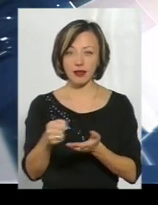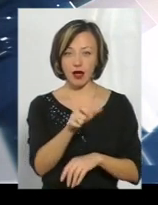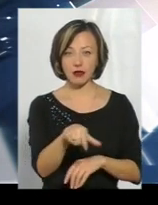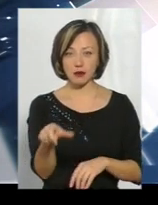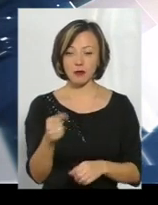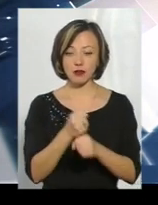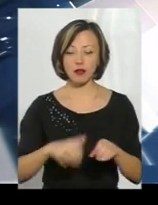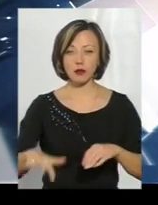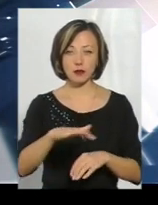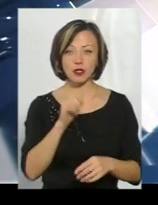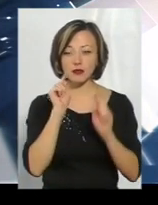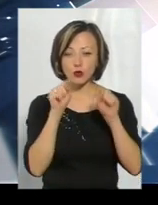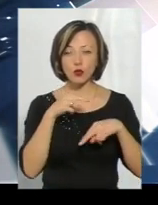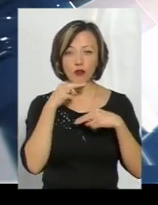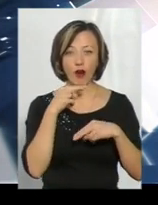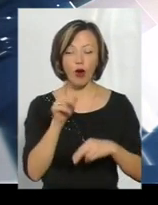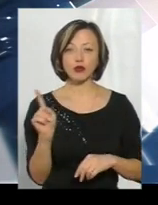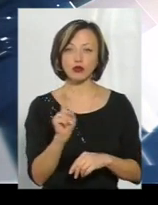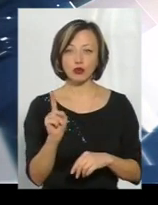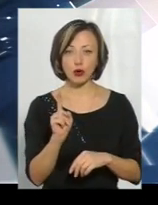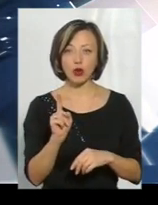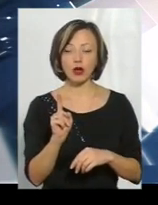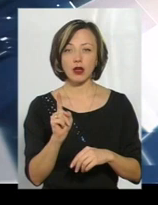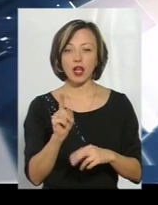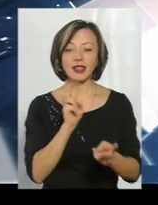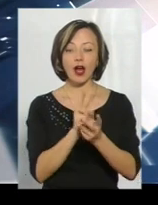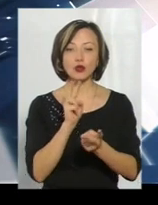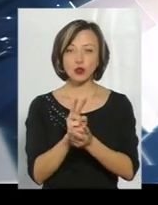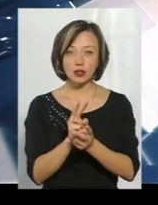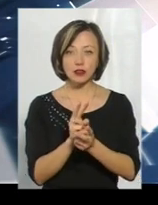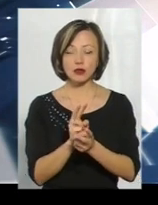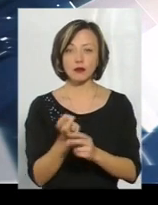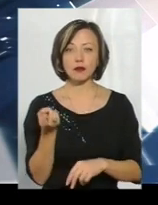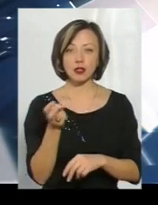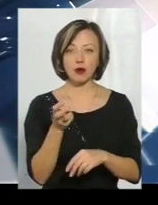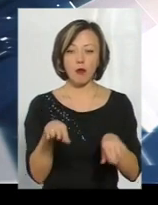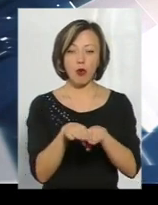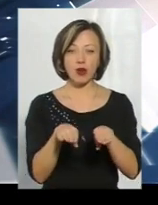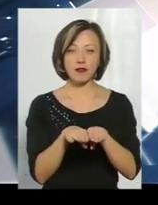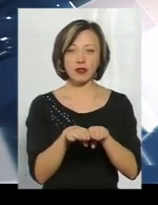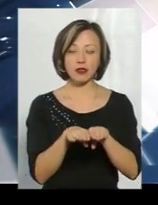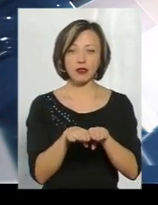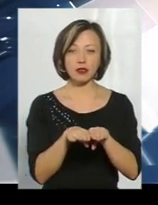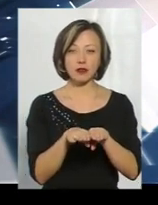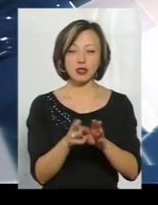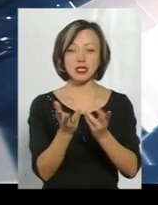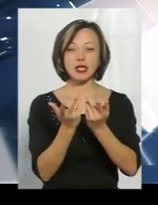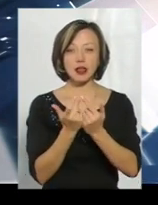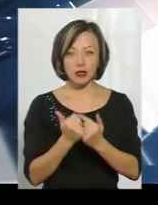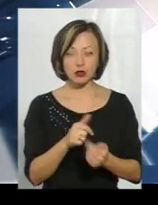цих приміщеннях, і ми звернули увагу на те, що на зустріч з ними, порівняно з тією